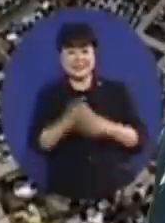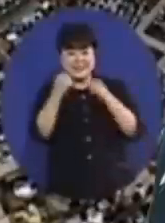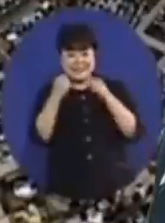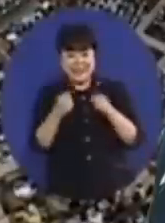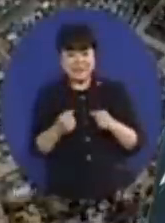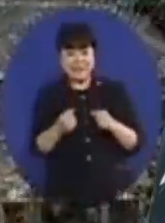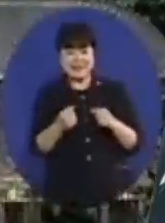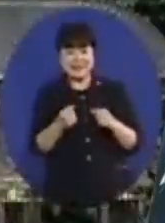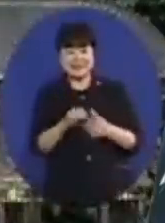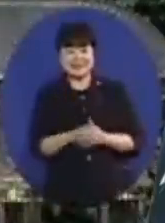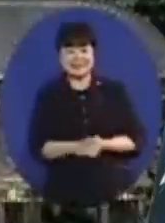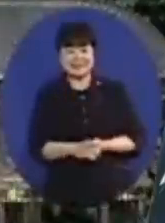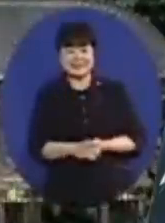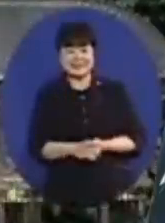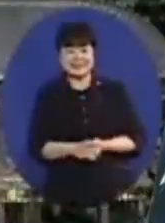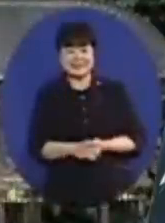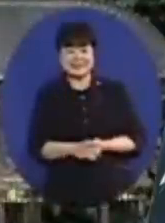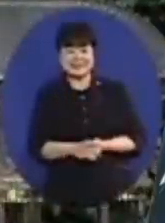삶이